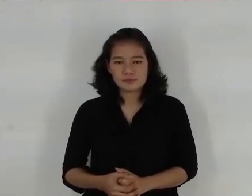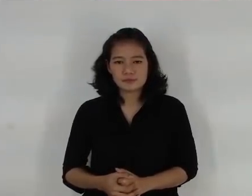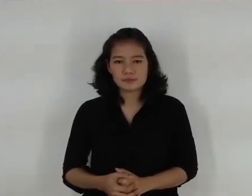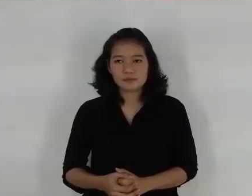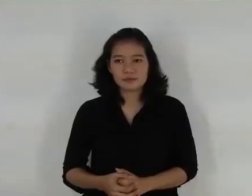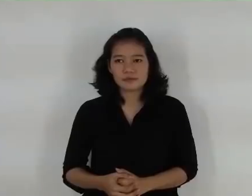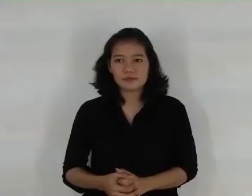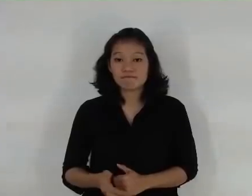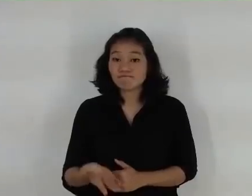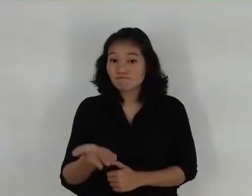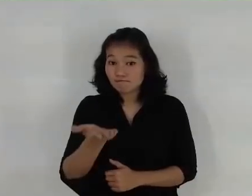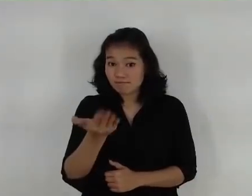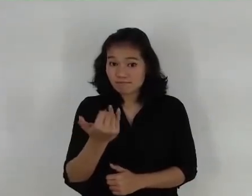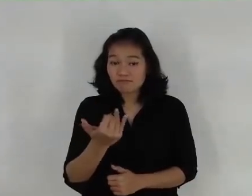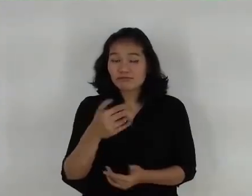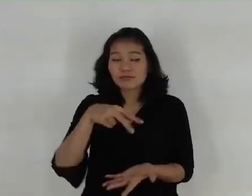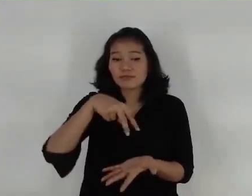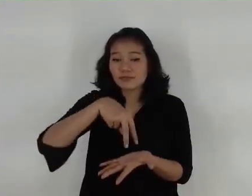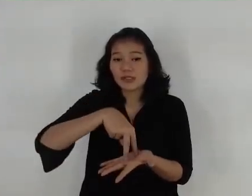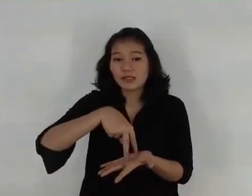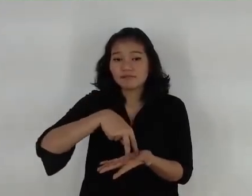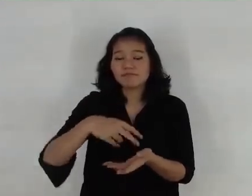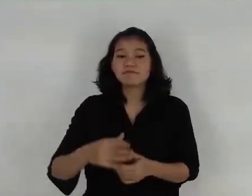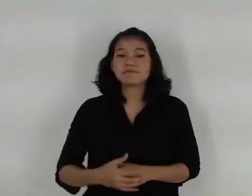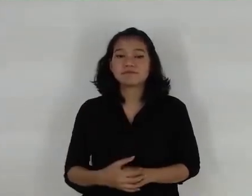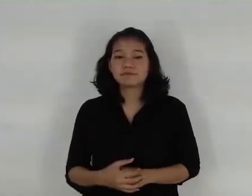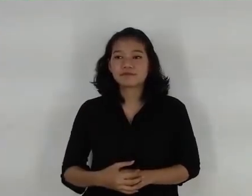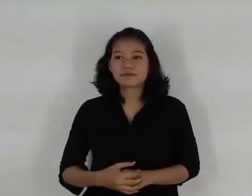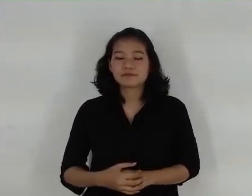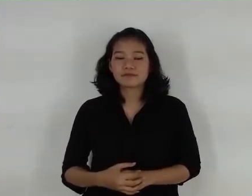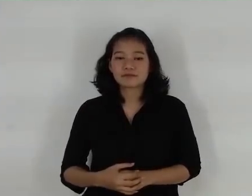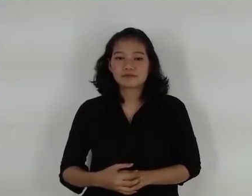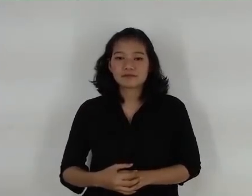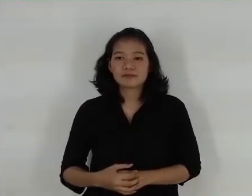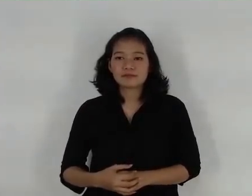saya mengundang Bapak Ibu untuk bangkit berdiri